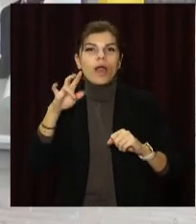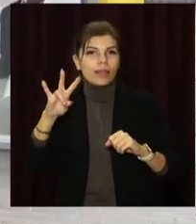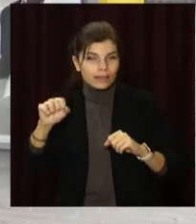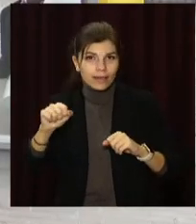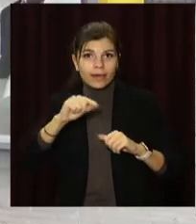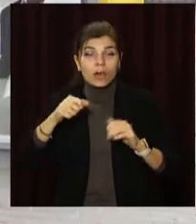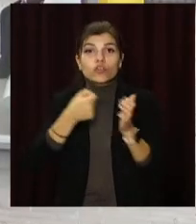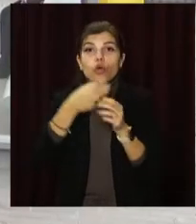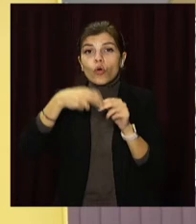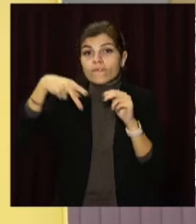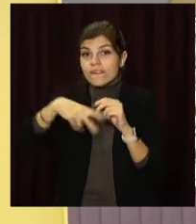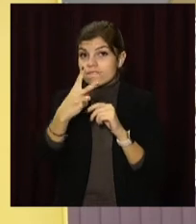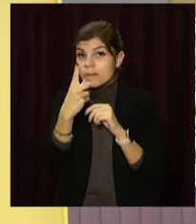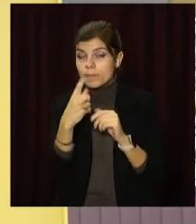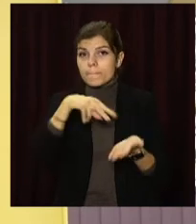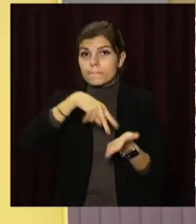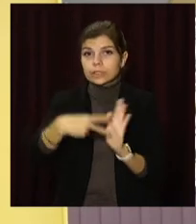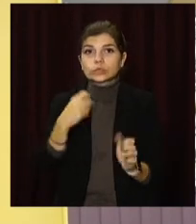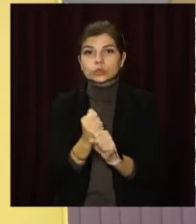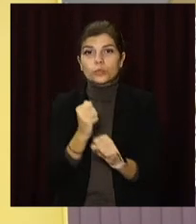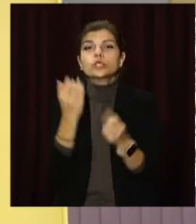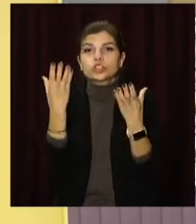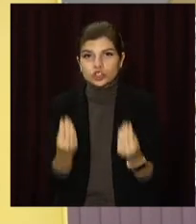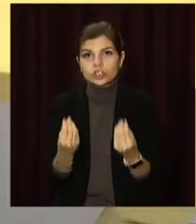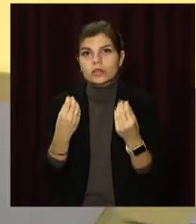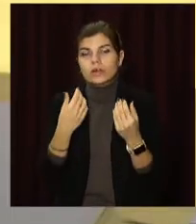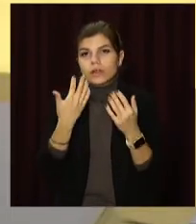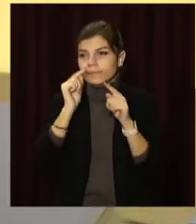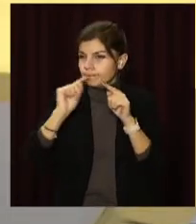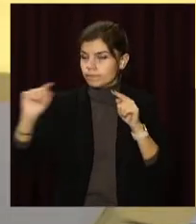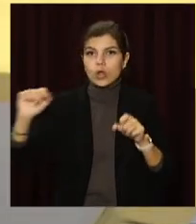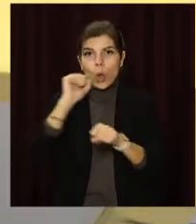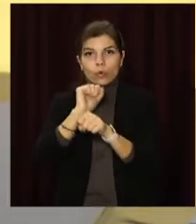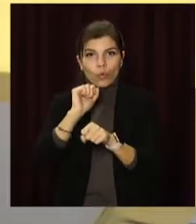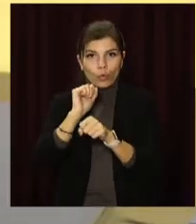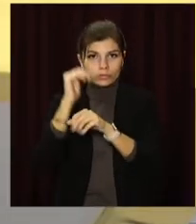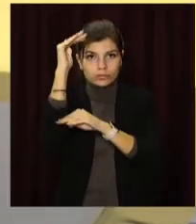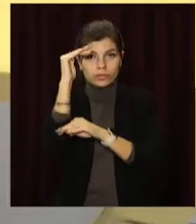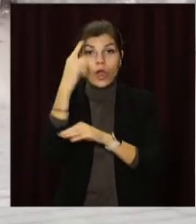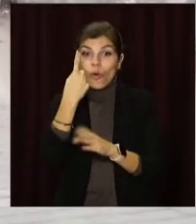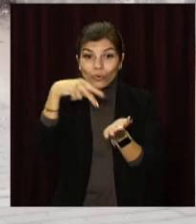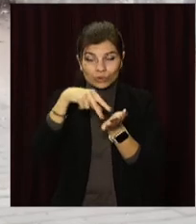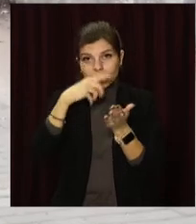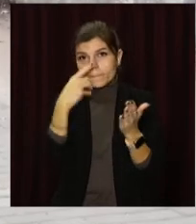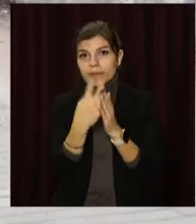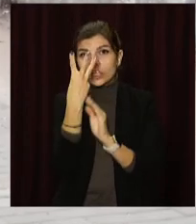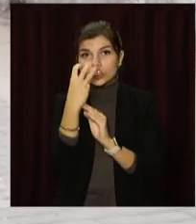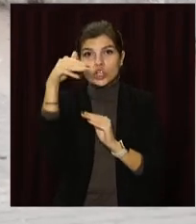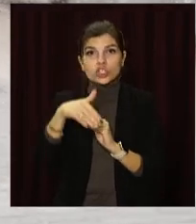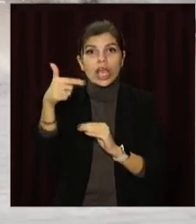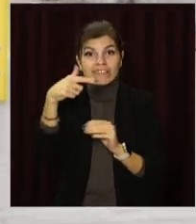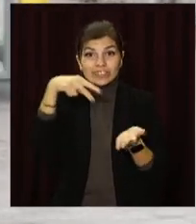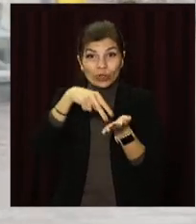кінця 2021 року планують зробити ще зо 20 зупинок. Коштує один такий комплекс приблизно 300 тисяч